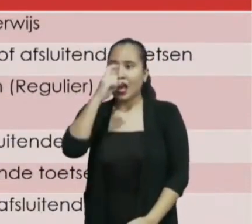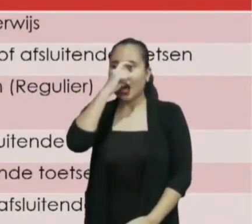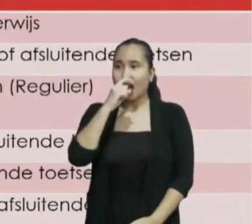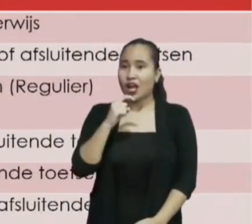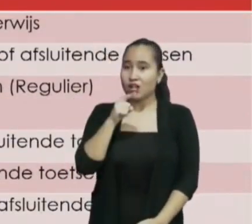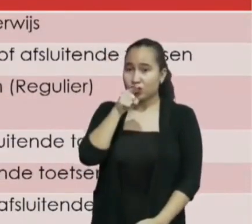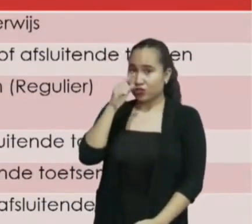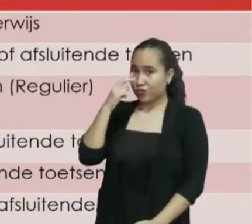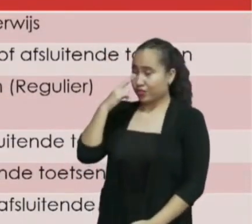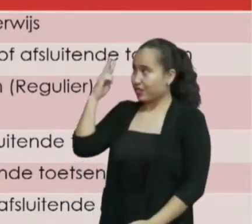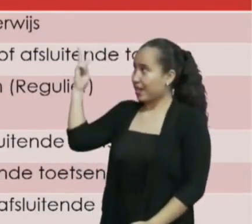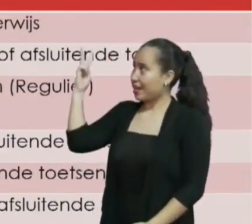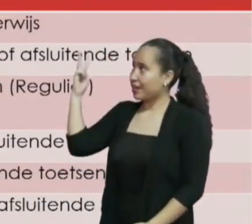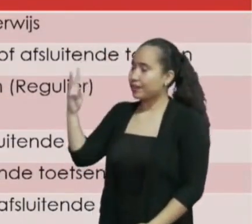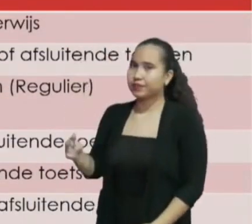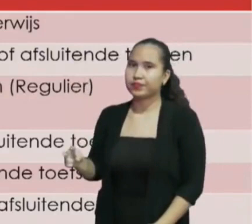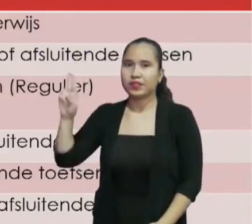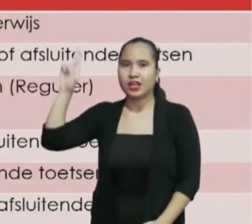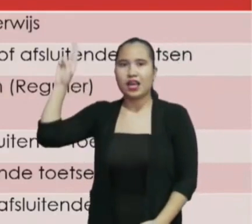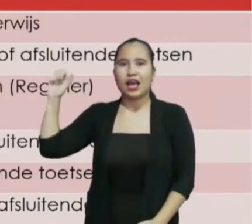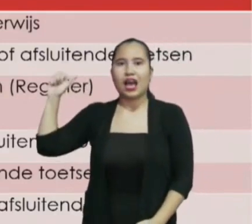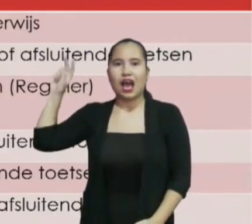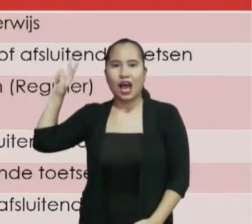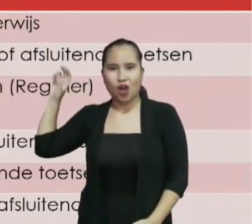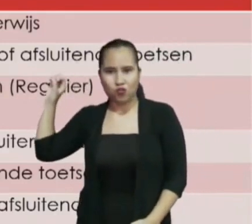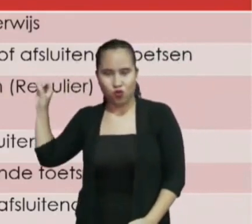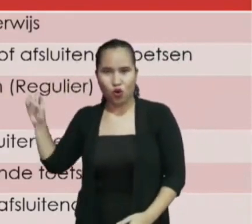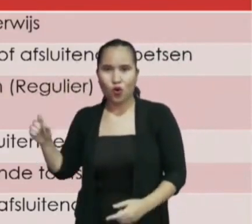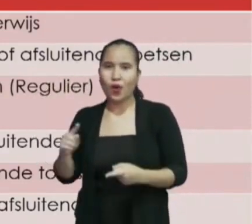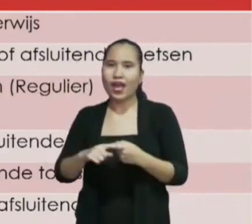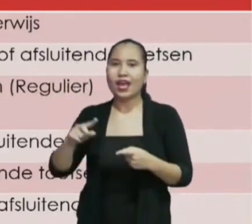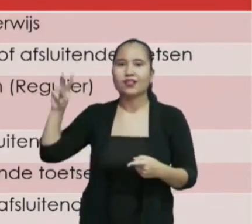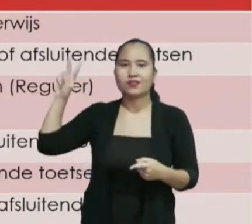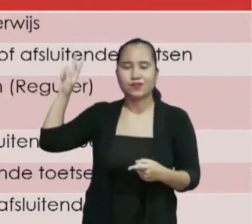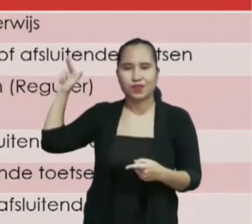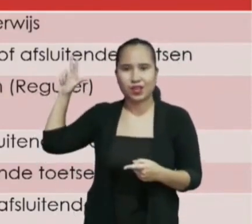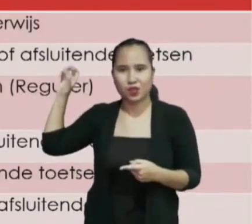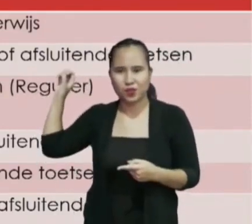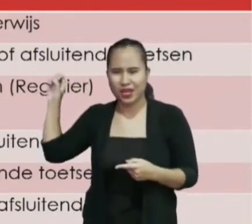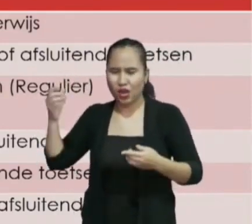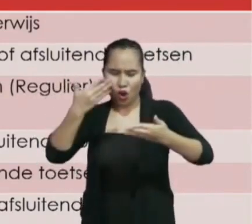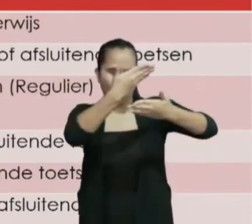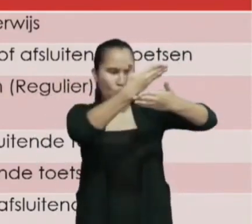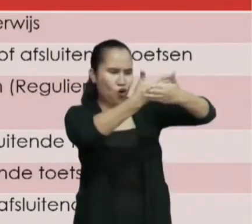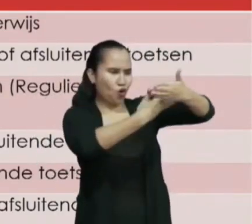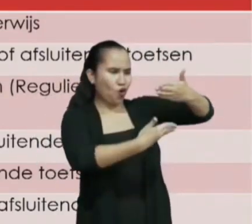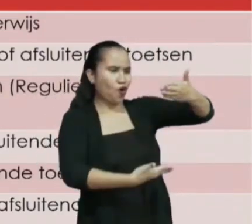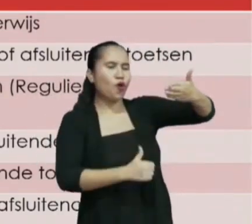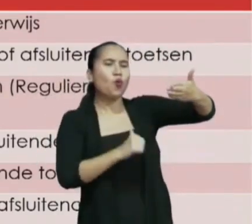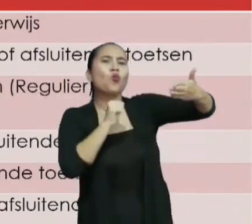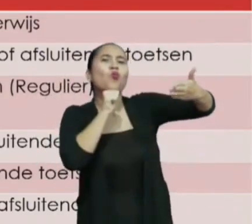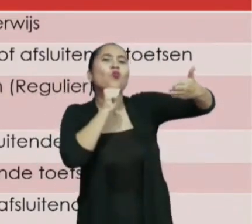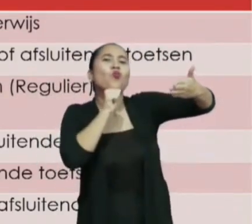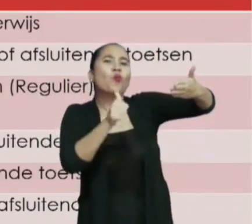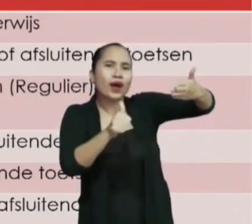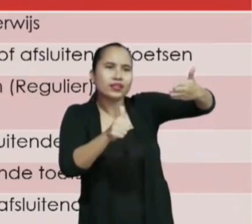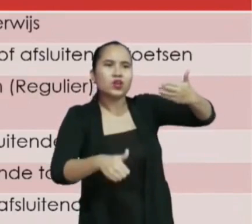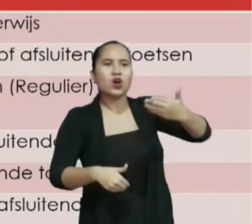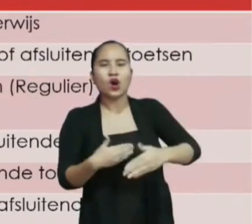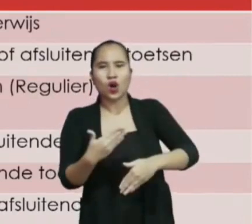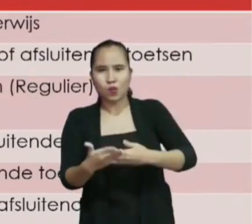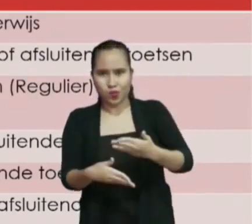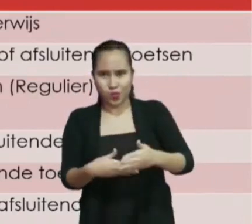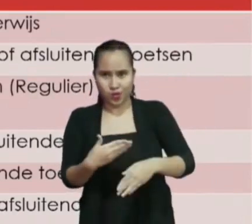Als u kijkt dan ziet u, het gaat namelijk om HAVO en VWO. Daar ziet u een overzicht van wat er allemaal staat te gebeuren.